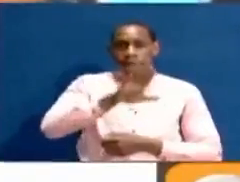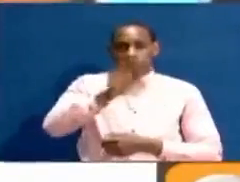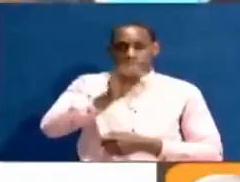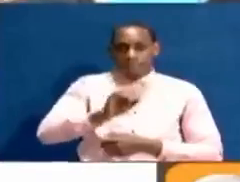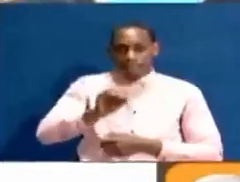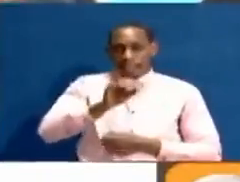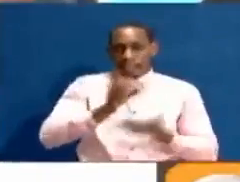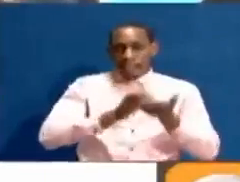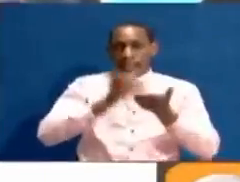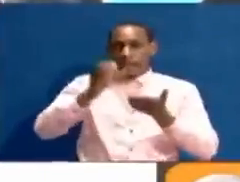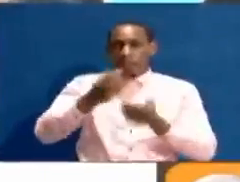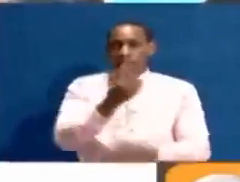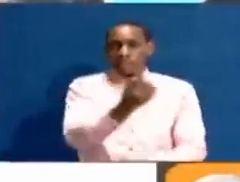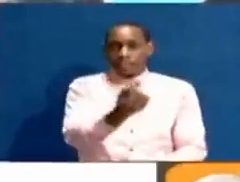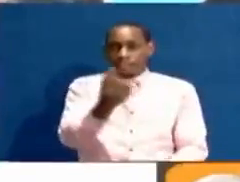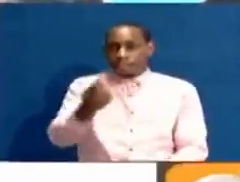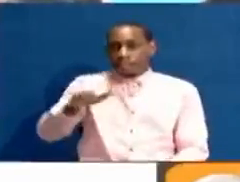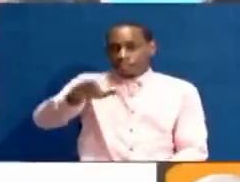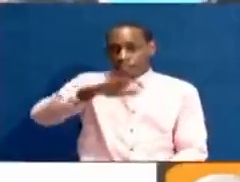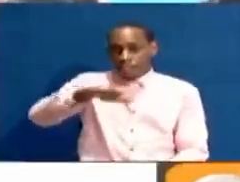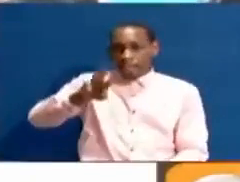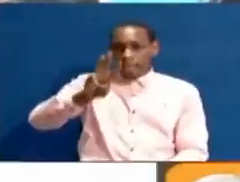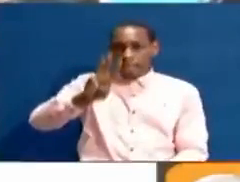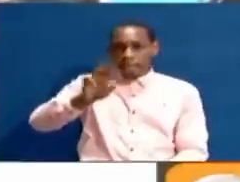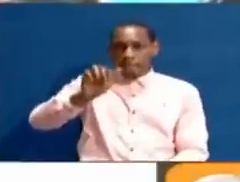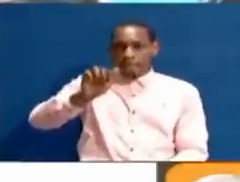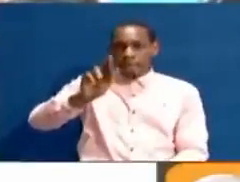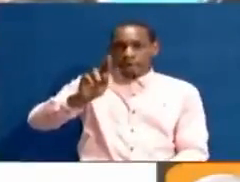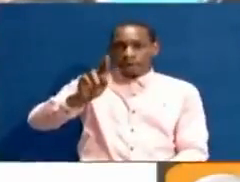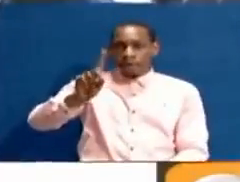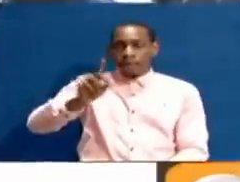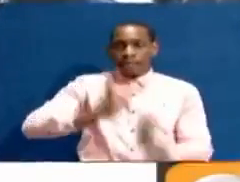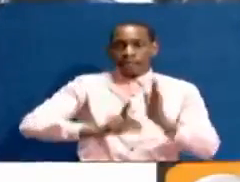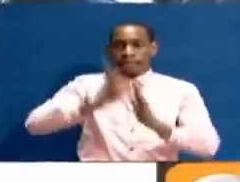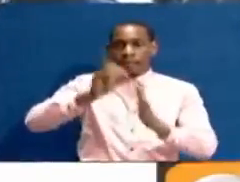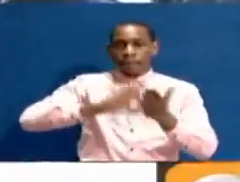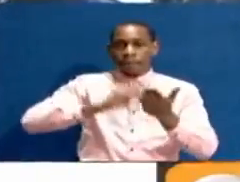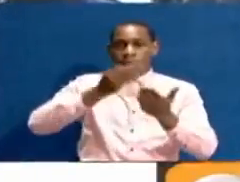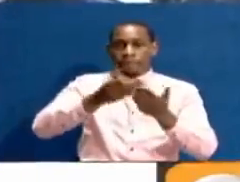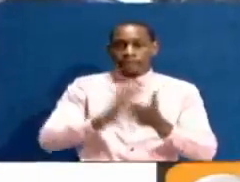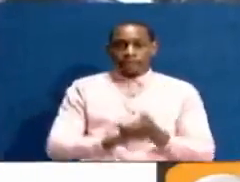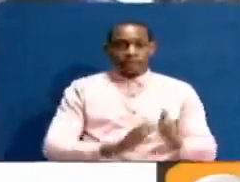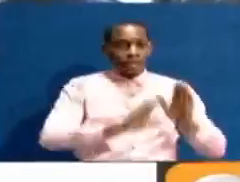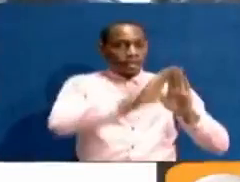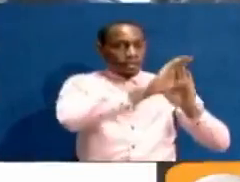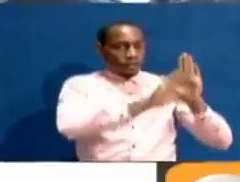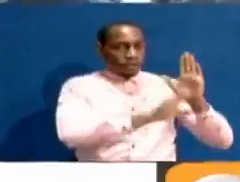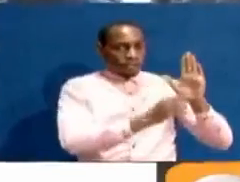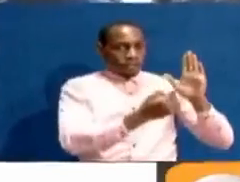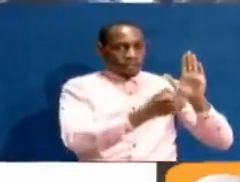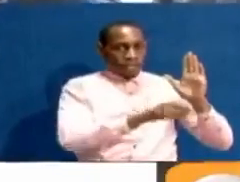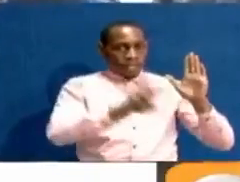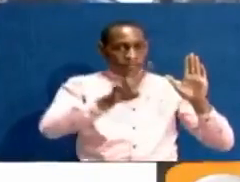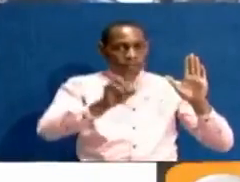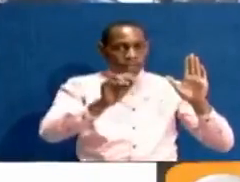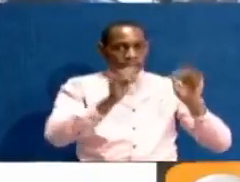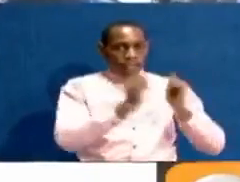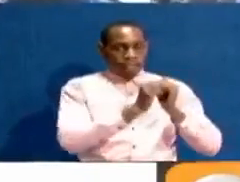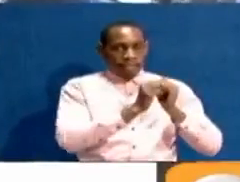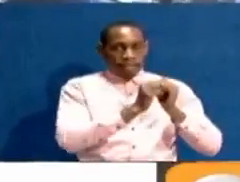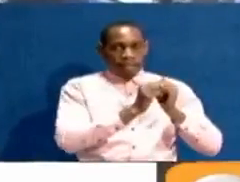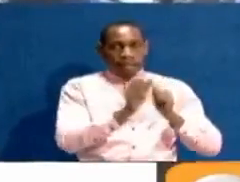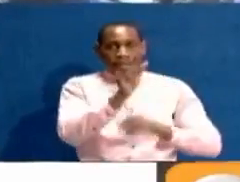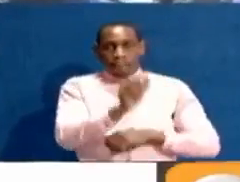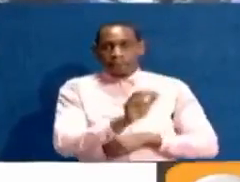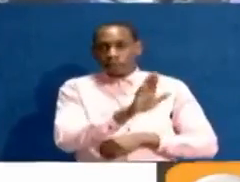hiyo itakuwa na kwenda kwa kila wodi, World Development Fund. Katiba hii ya 2010,